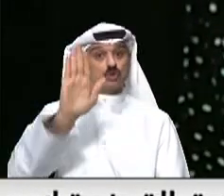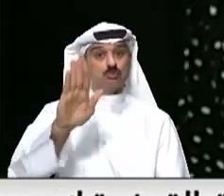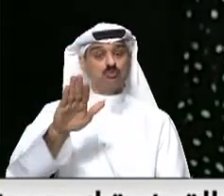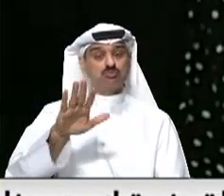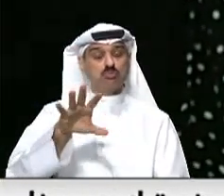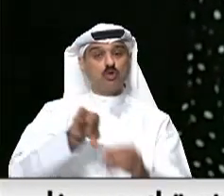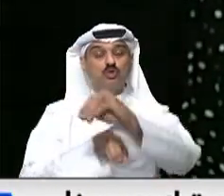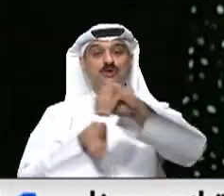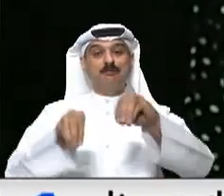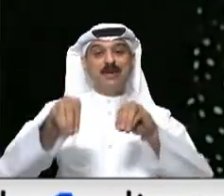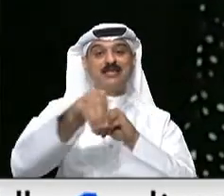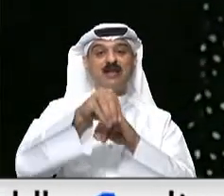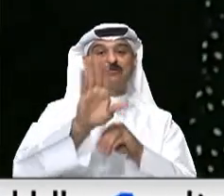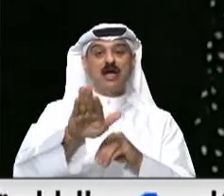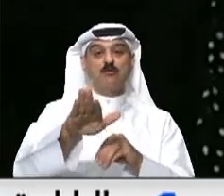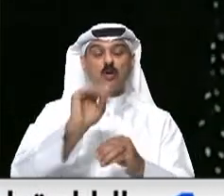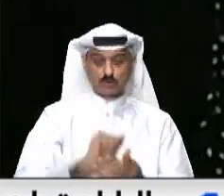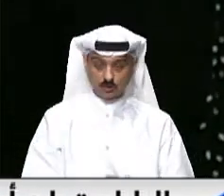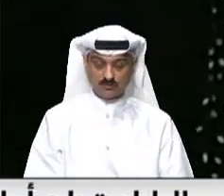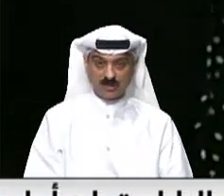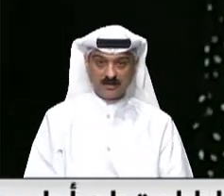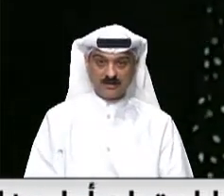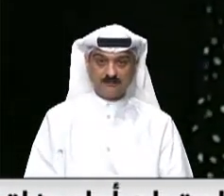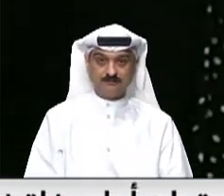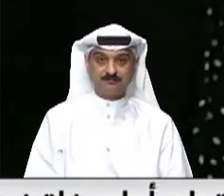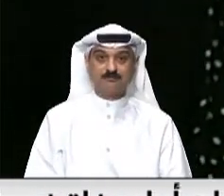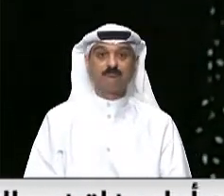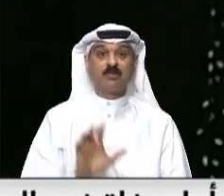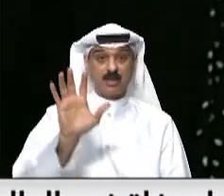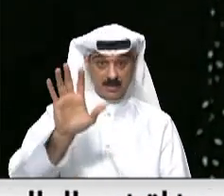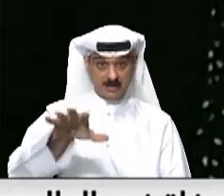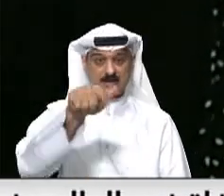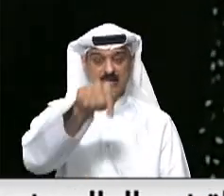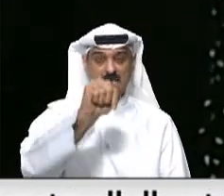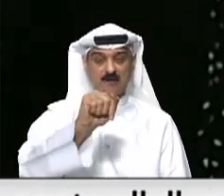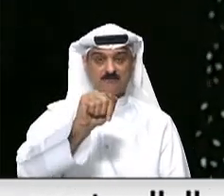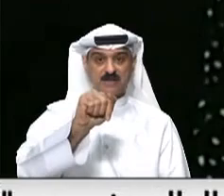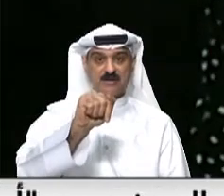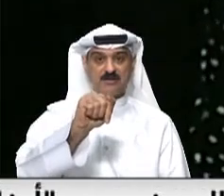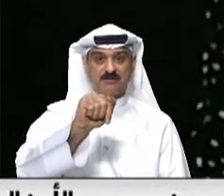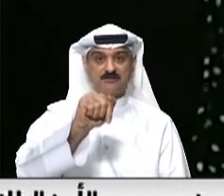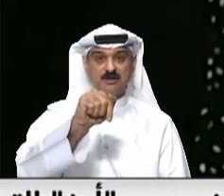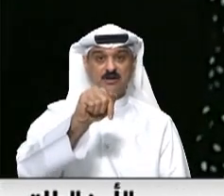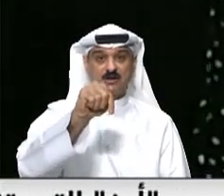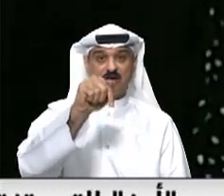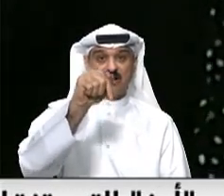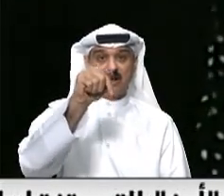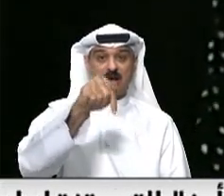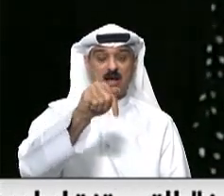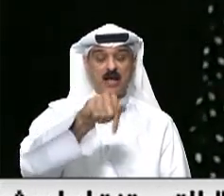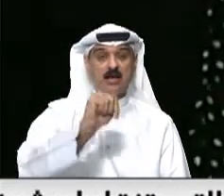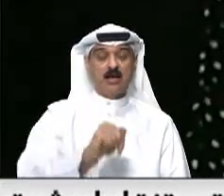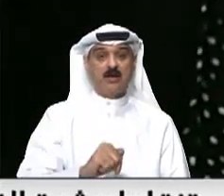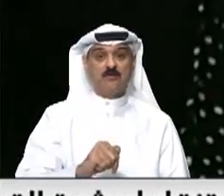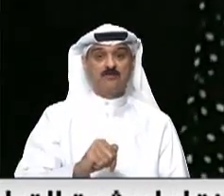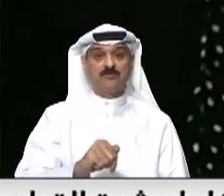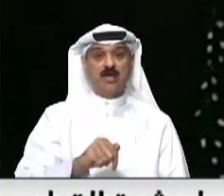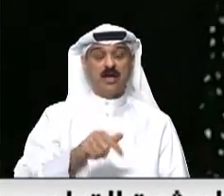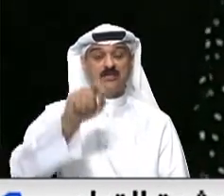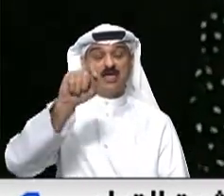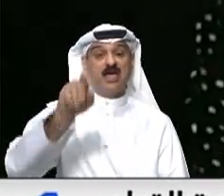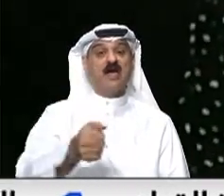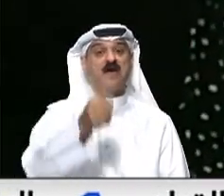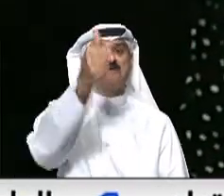هذه المناطق. وبالتالي إذا القوات الروسية الآن هي متواجدة في المناطق التي قامت بتحريرها طبعا قوات فاغنر،